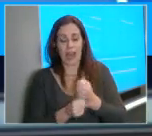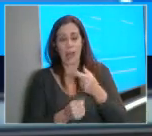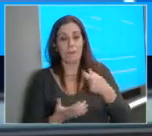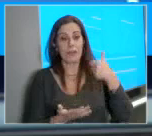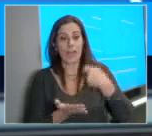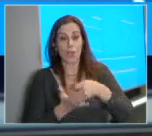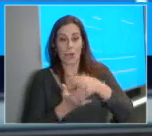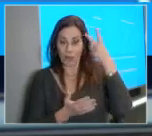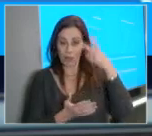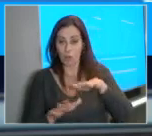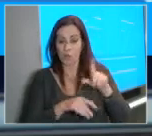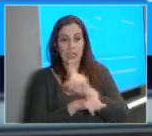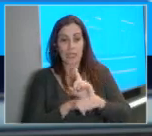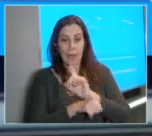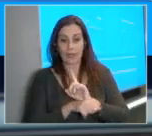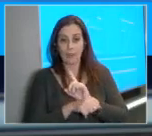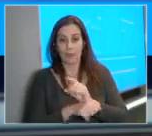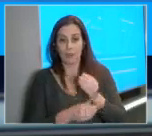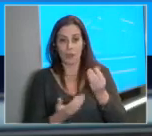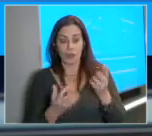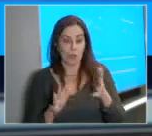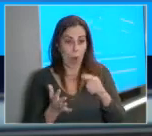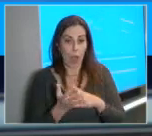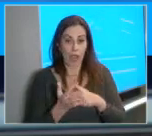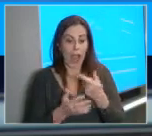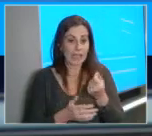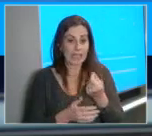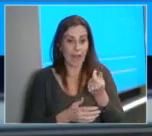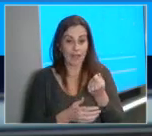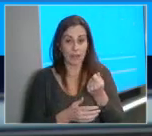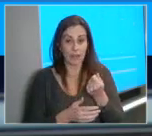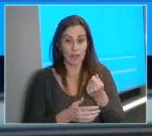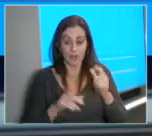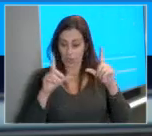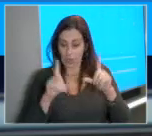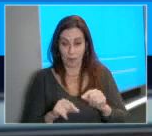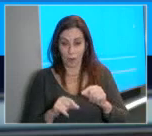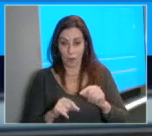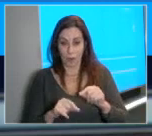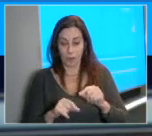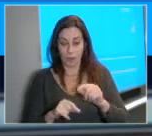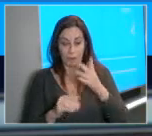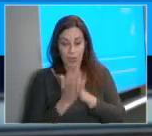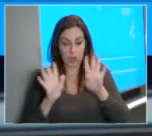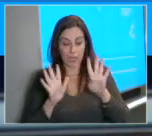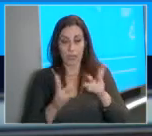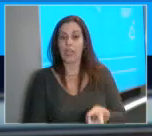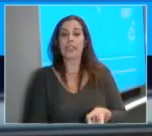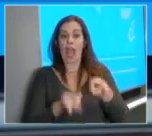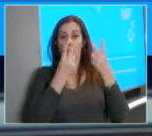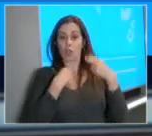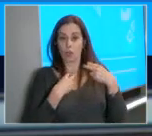משרד האוצר מבין שיש פה ממשלת מעבר, שעוד רגע מאוד יכול להיות שהכספים שיגמרו בסוף שנת התקציב הקרובה יחזרו